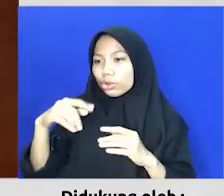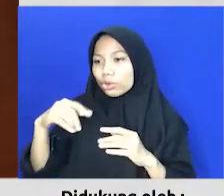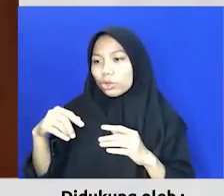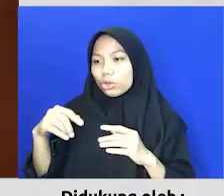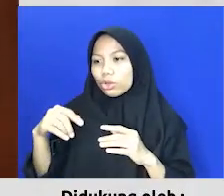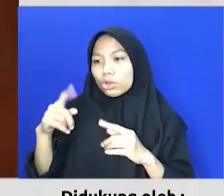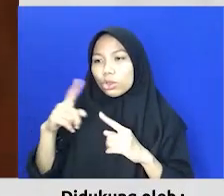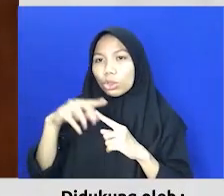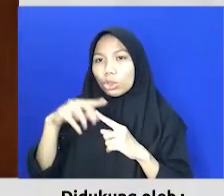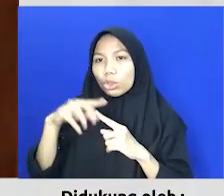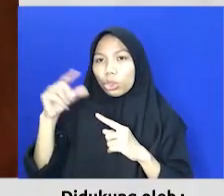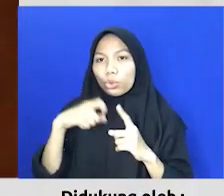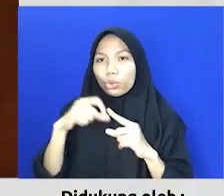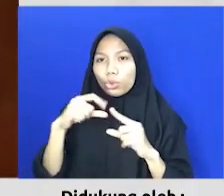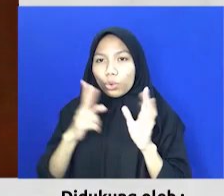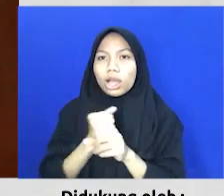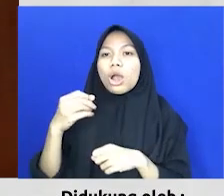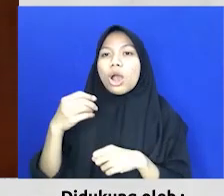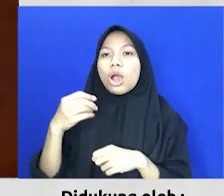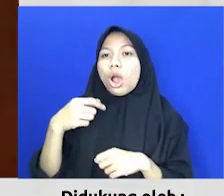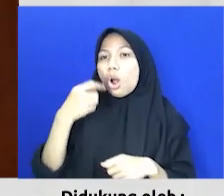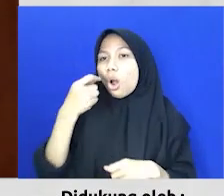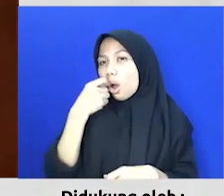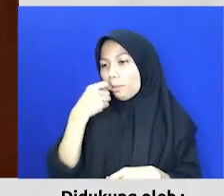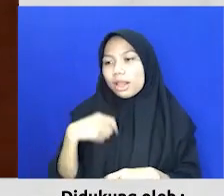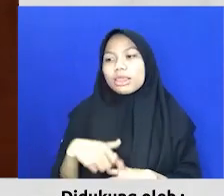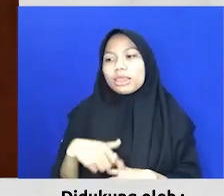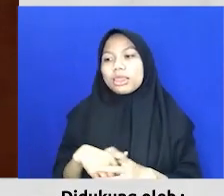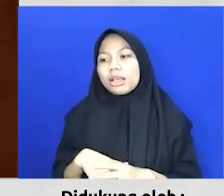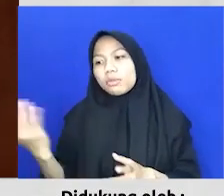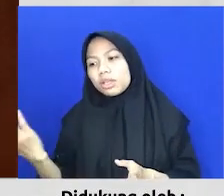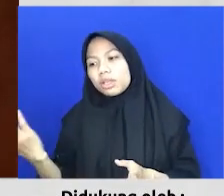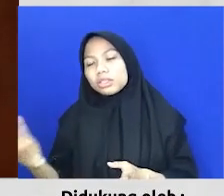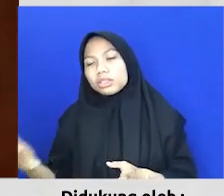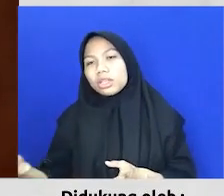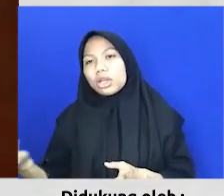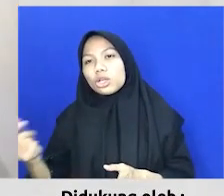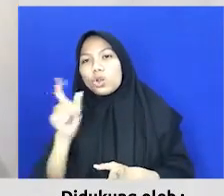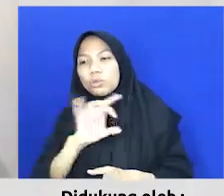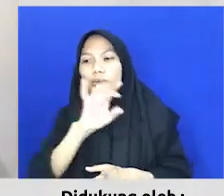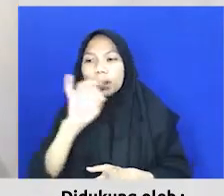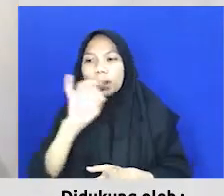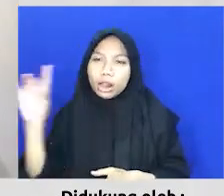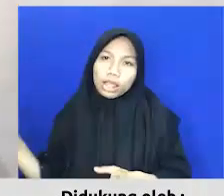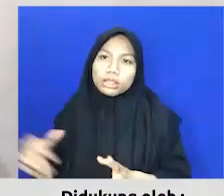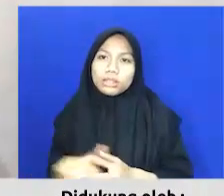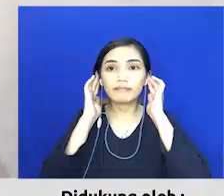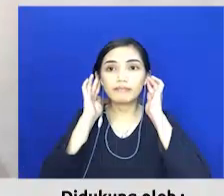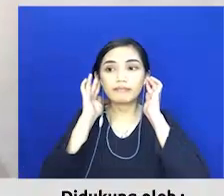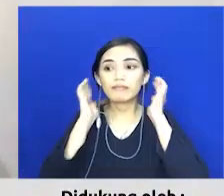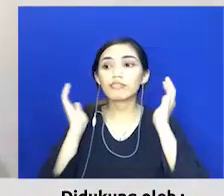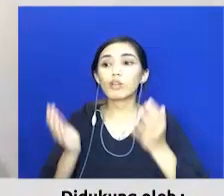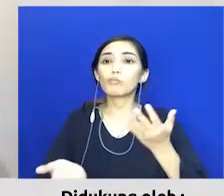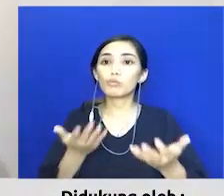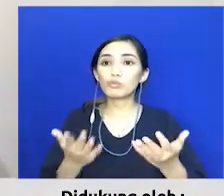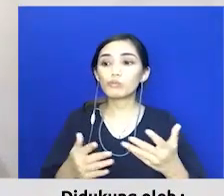apa ya. Tapi sebetulnya kan Anda itu berusaha mencari intinya kegelisahan masyarakat itu di mana sih, ya kan?